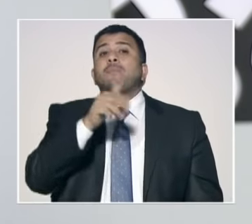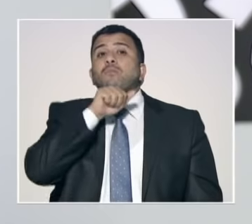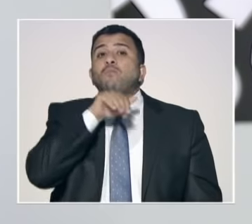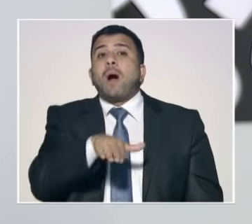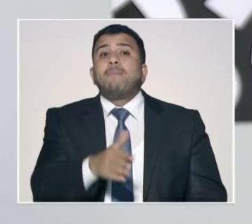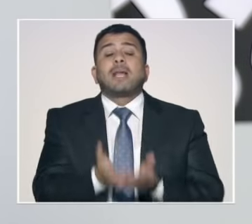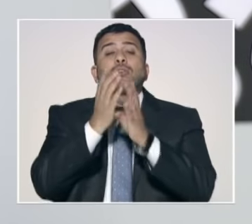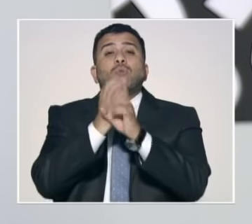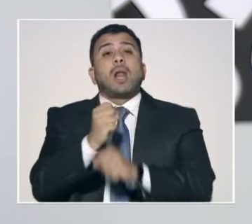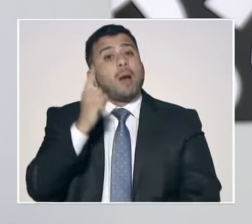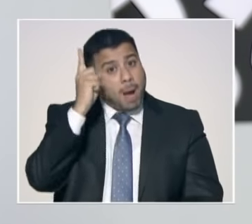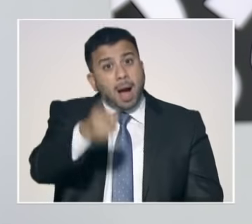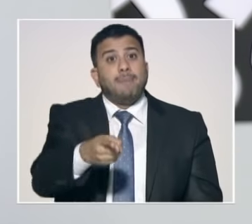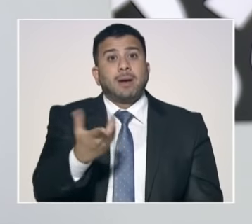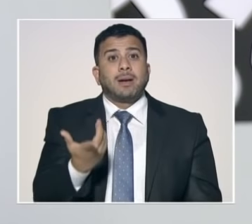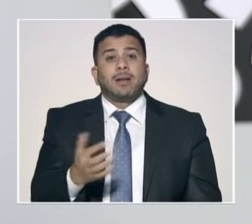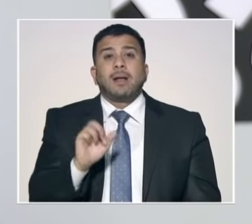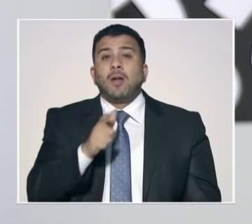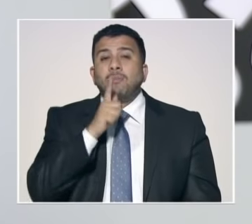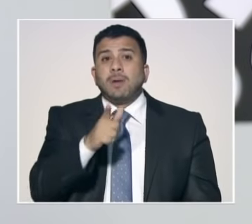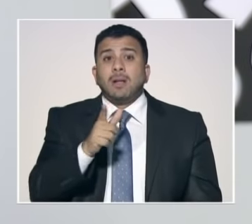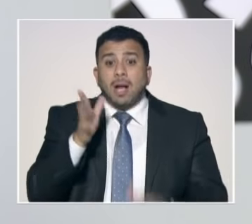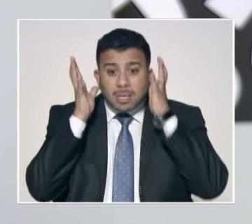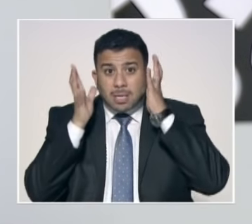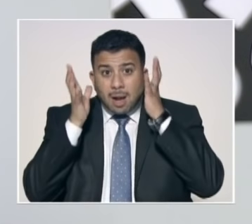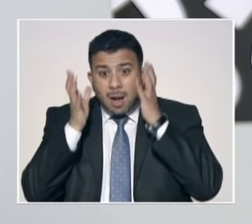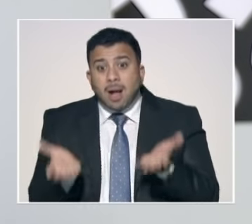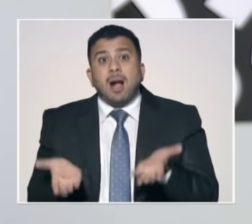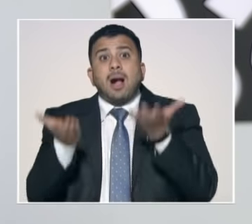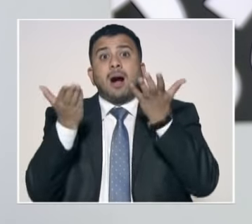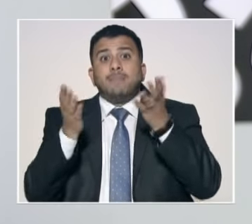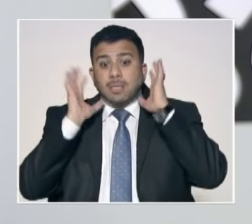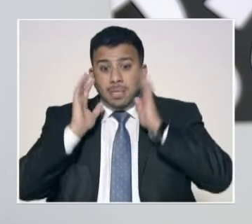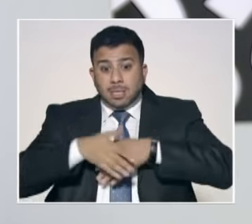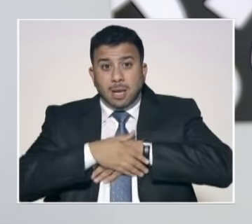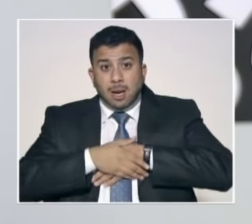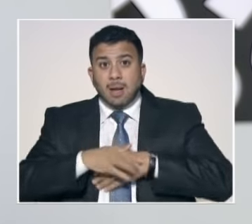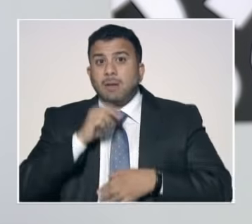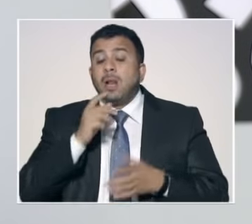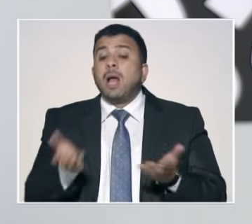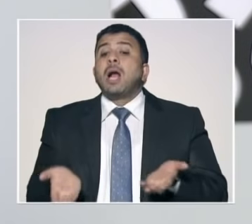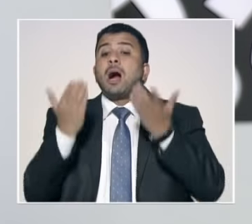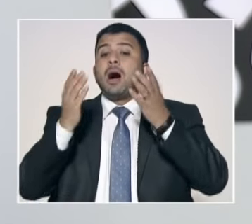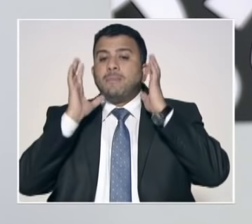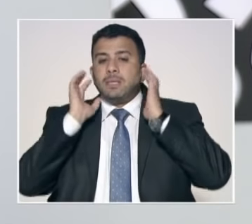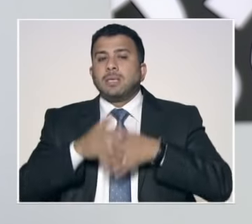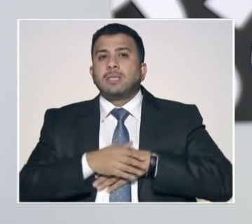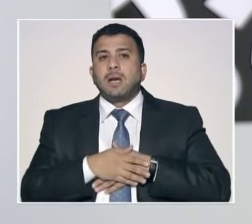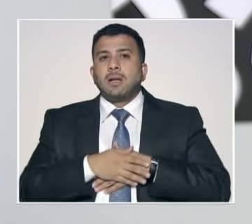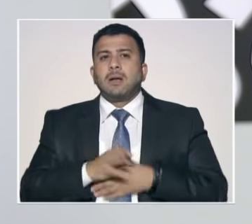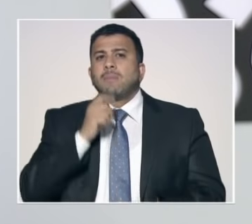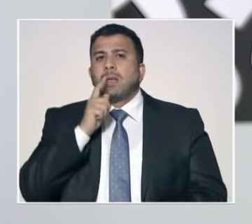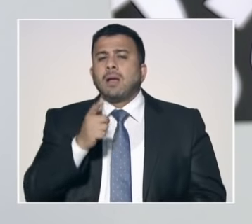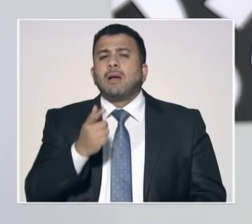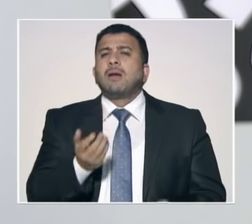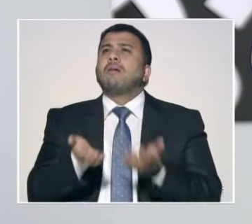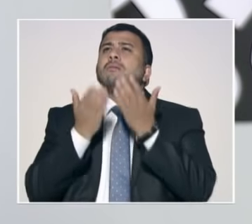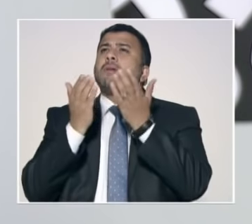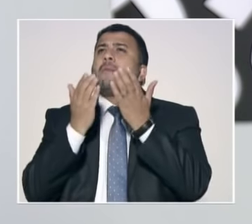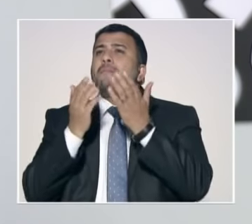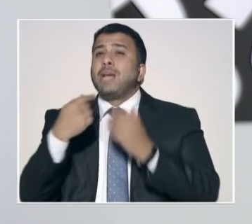أمر بها. وإقامة الصلاة نلاحظ الآيات كلها جاءت بإقامة الصلاة، يقول تعالى عن إبراهيم رب اجعلني